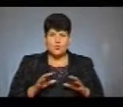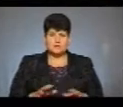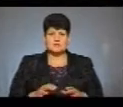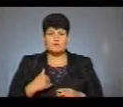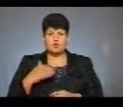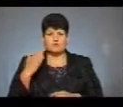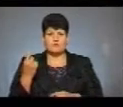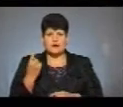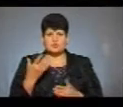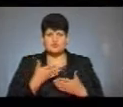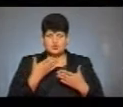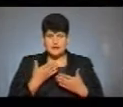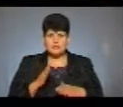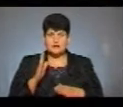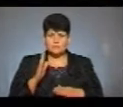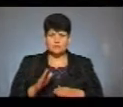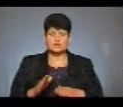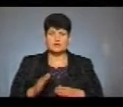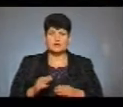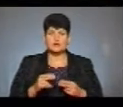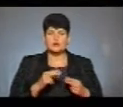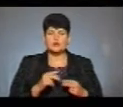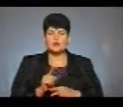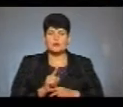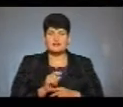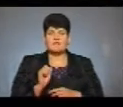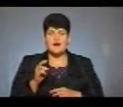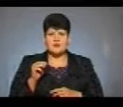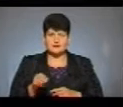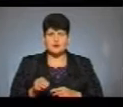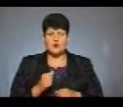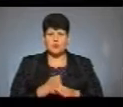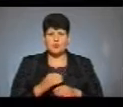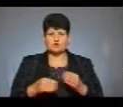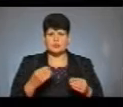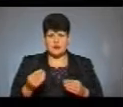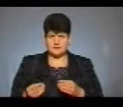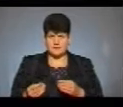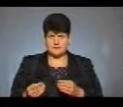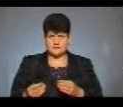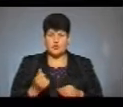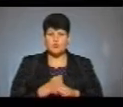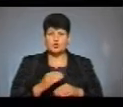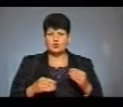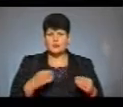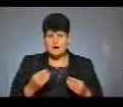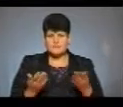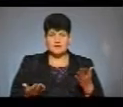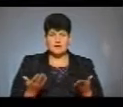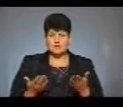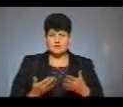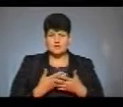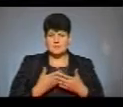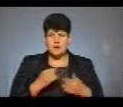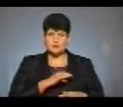першому читанні, і зараз буде так званий нормативний акт роботодавця. Тобто роботодавець, якщо він не має